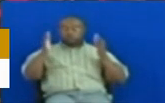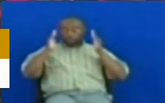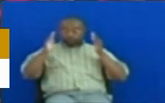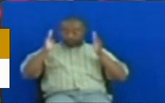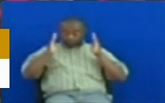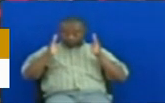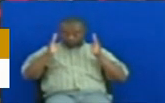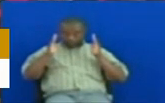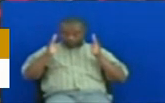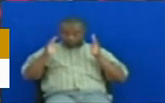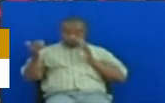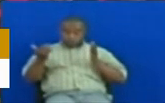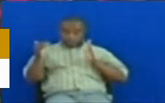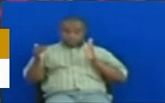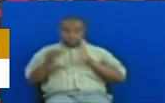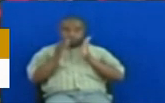Serikali.